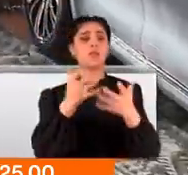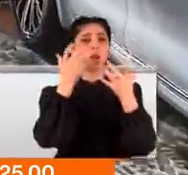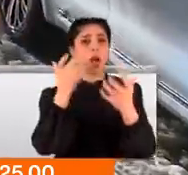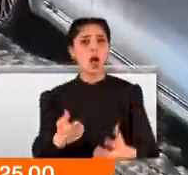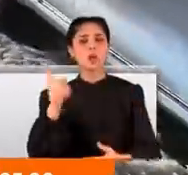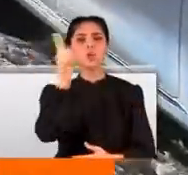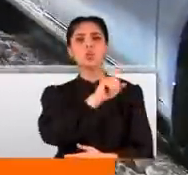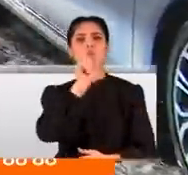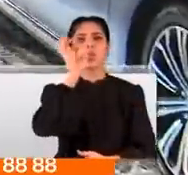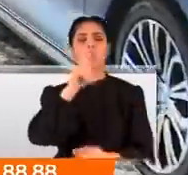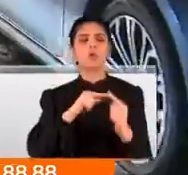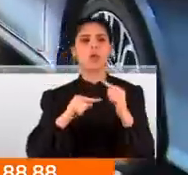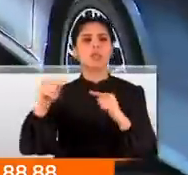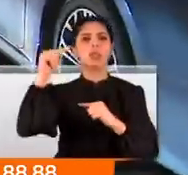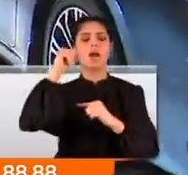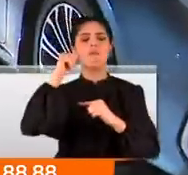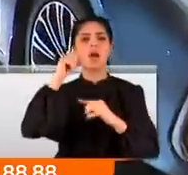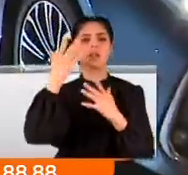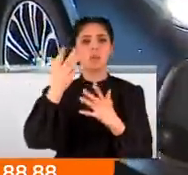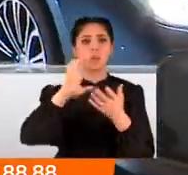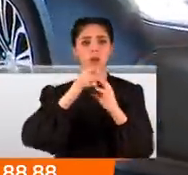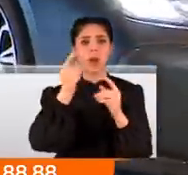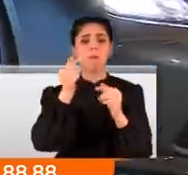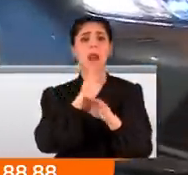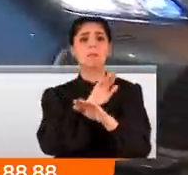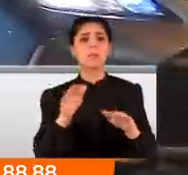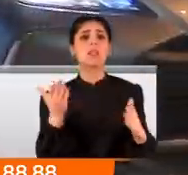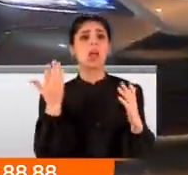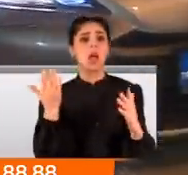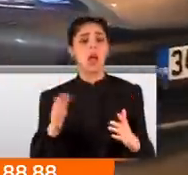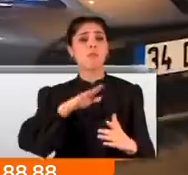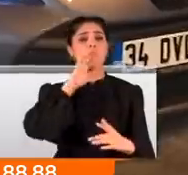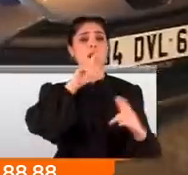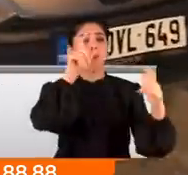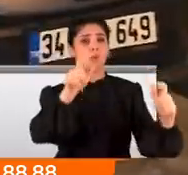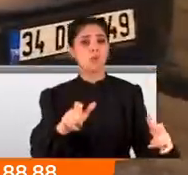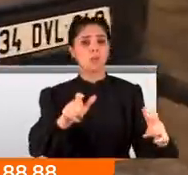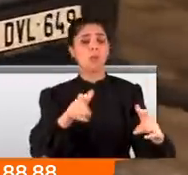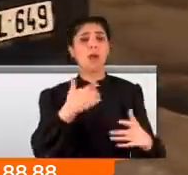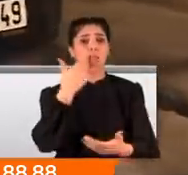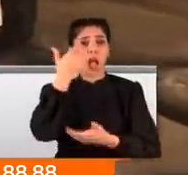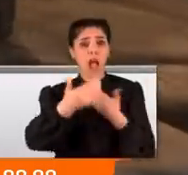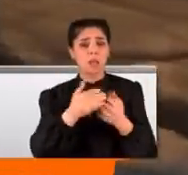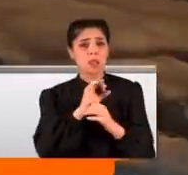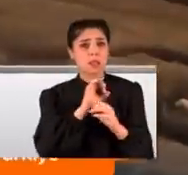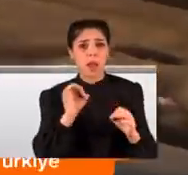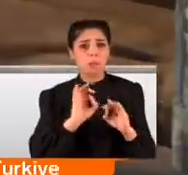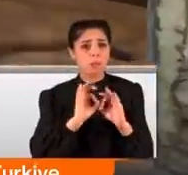%90'ın üzerinde. Kar şu anda birazcık etkisini kesti ama Avrupa yakasında deyim yerinde ise